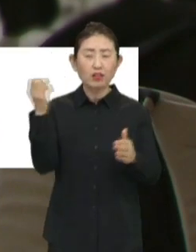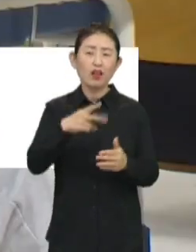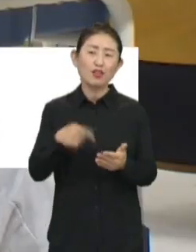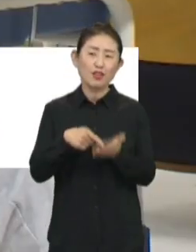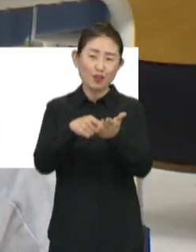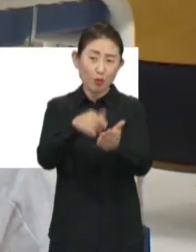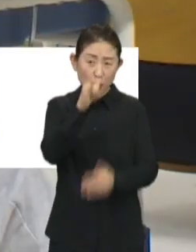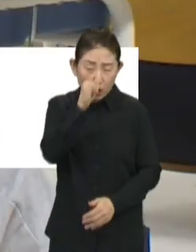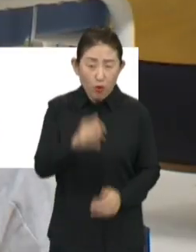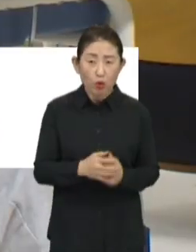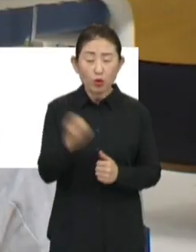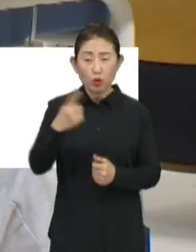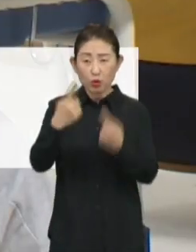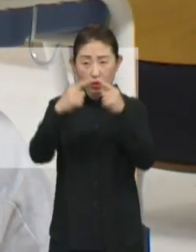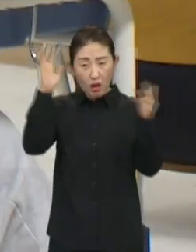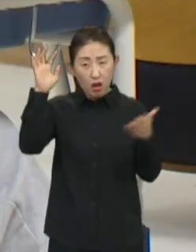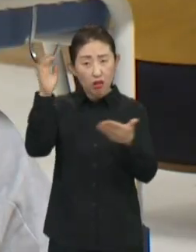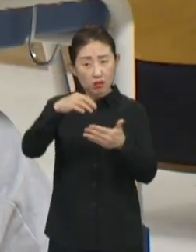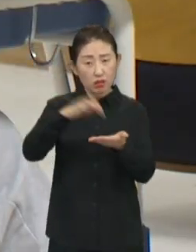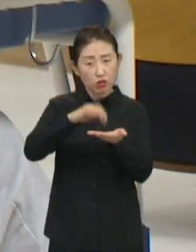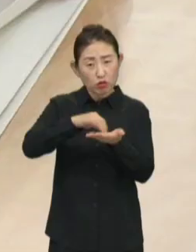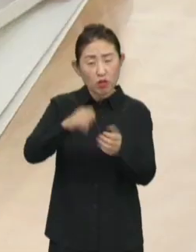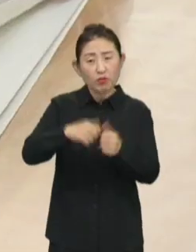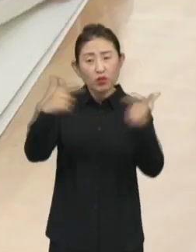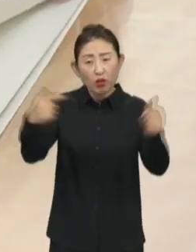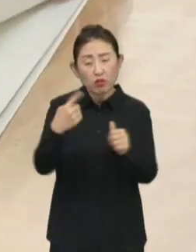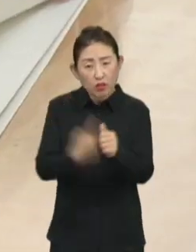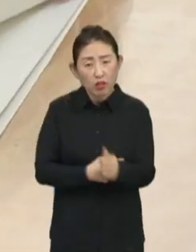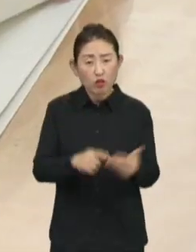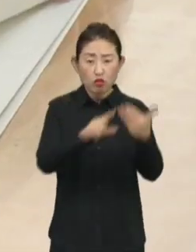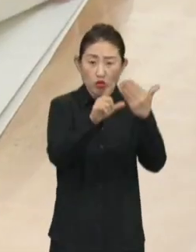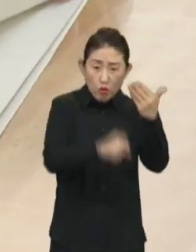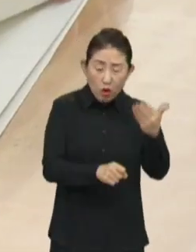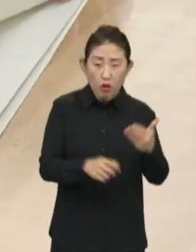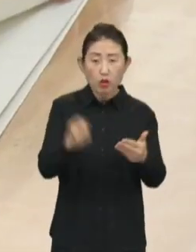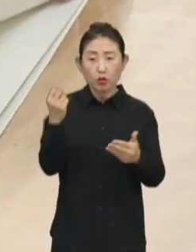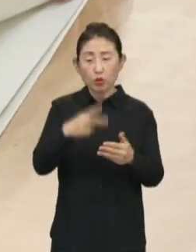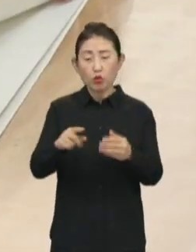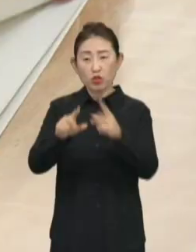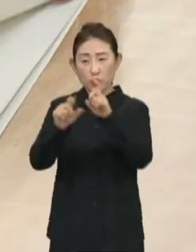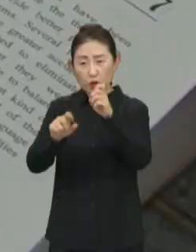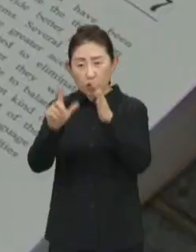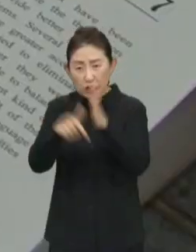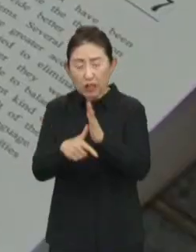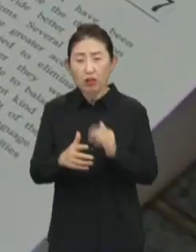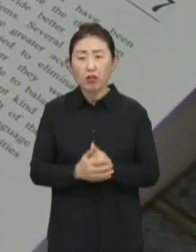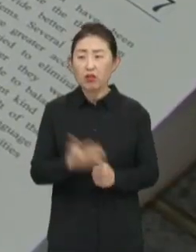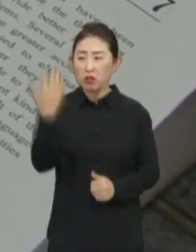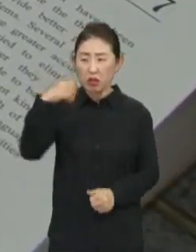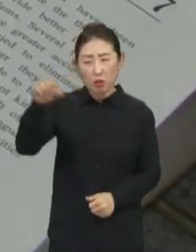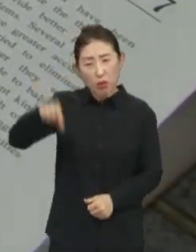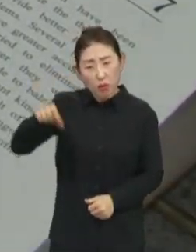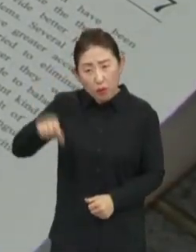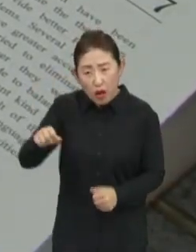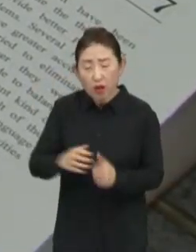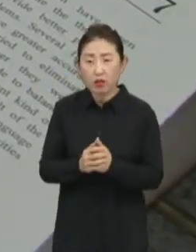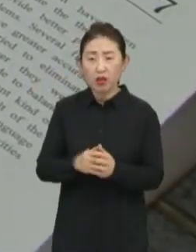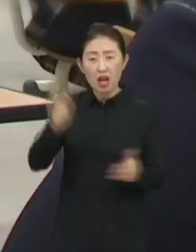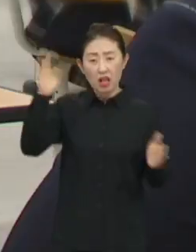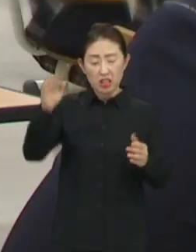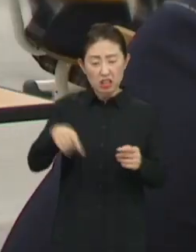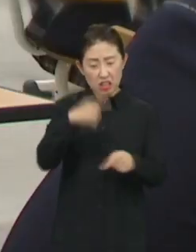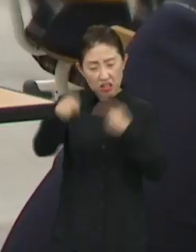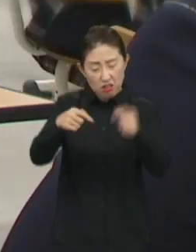의대 증원이 사실상 확정된 점을 고려하면 9월 모의 평가와 본수 능에서 수생 비율이 역대 최고를